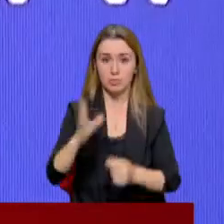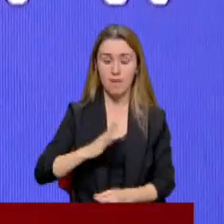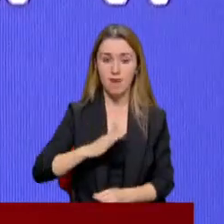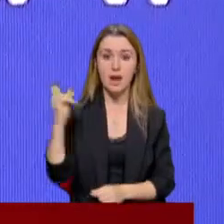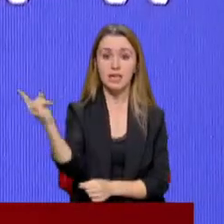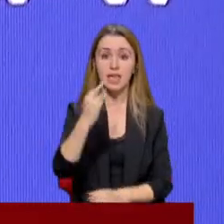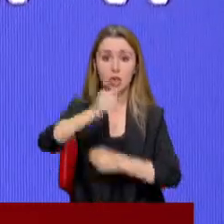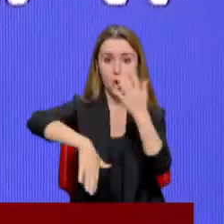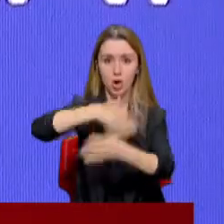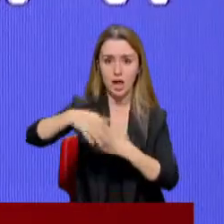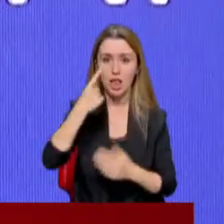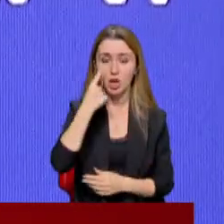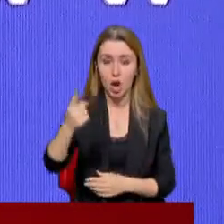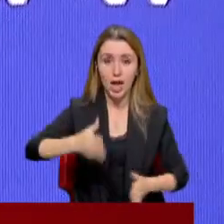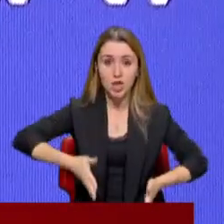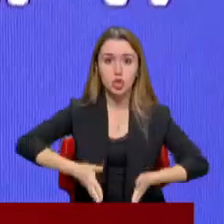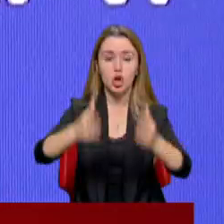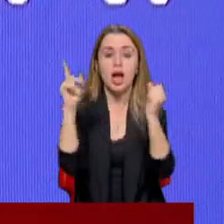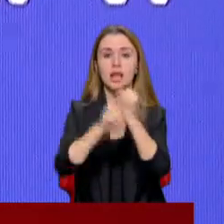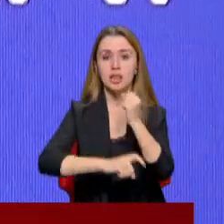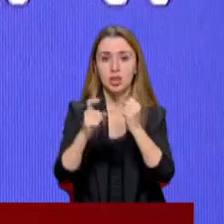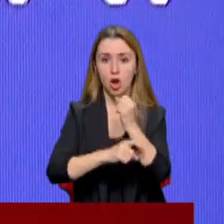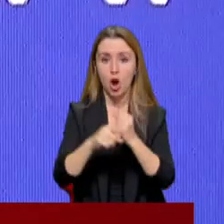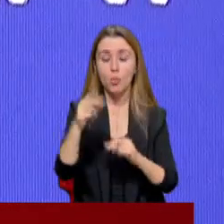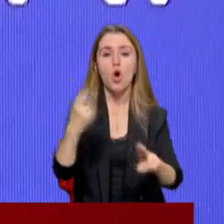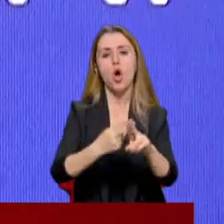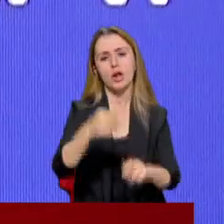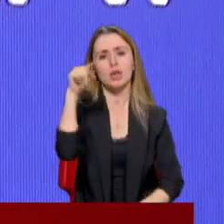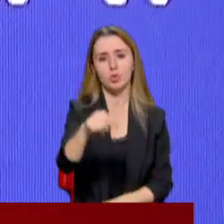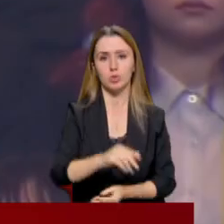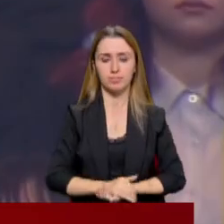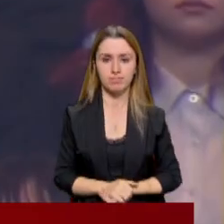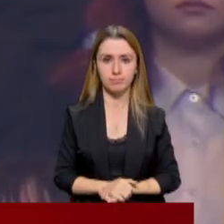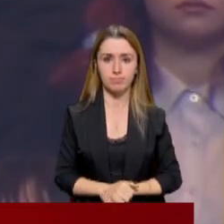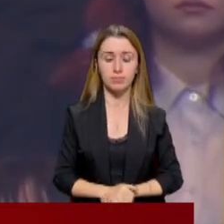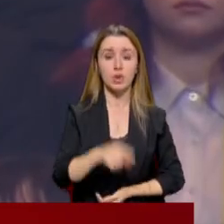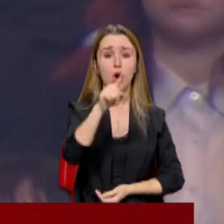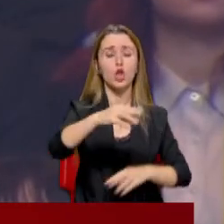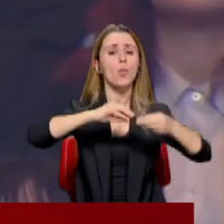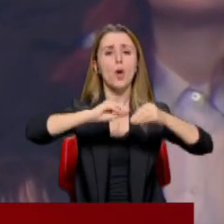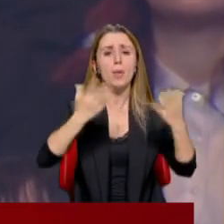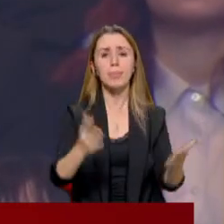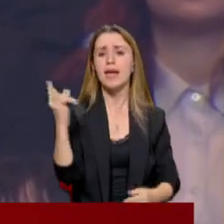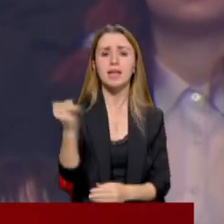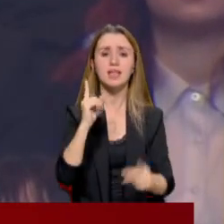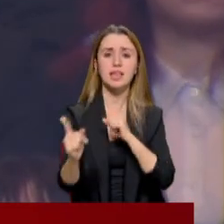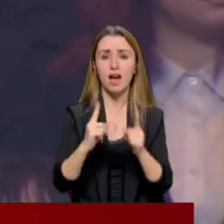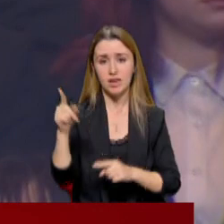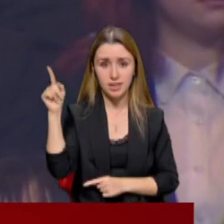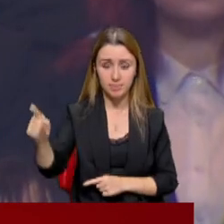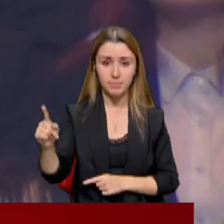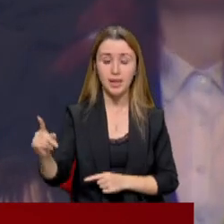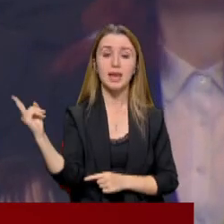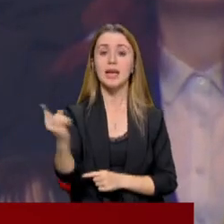gezi olaylarındaki Sokak terörü bunun örneklerinden biriydi Onun derdi gezi davasıdır